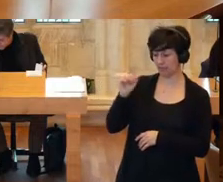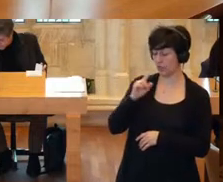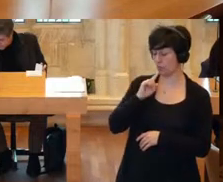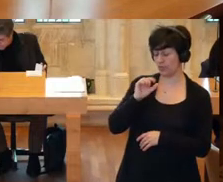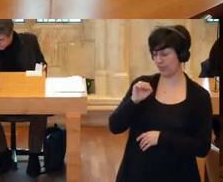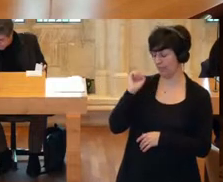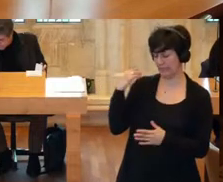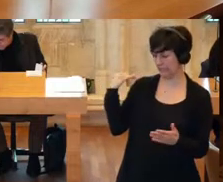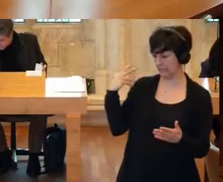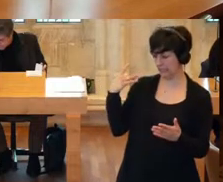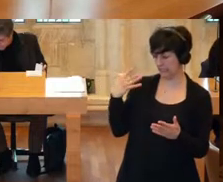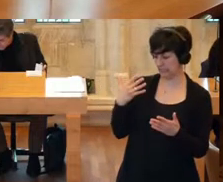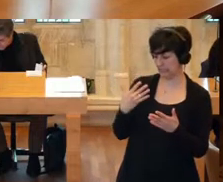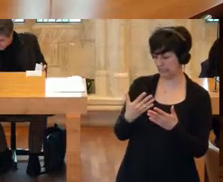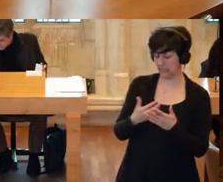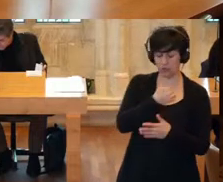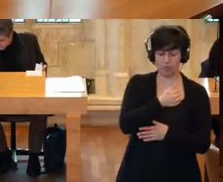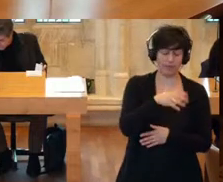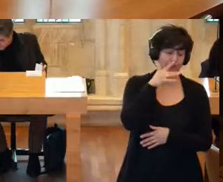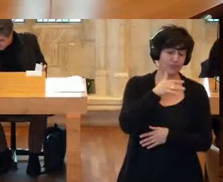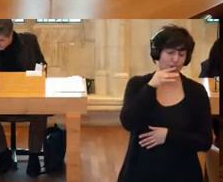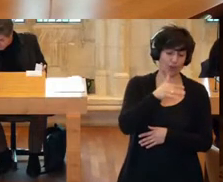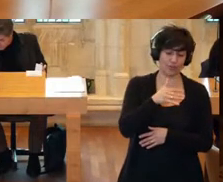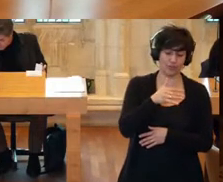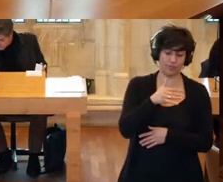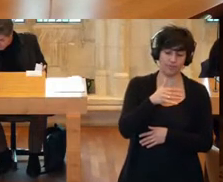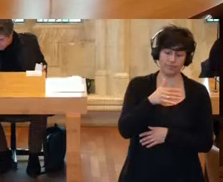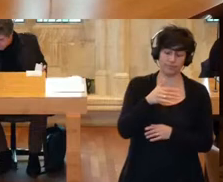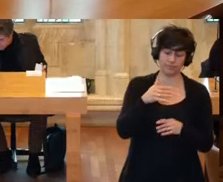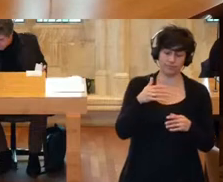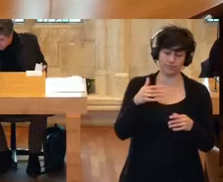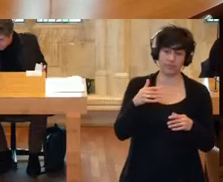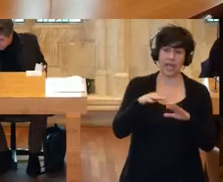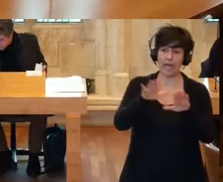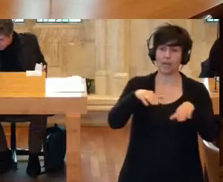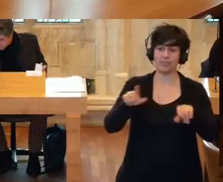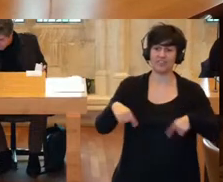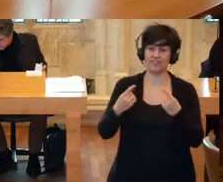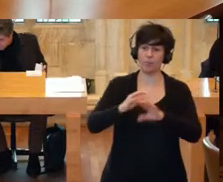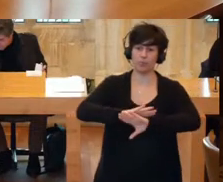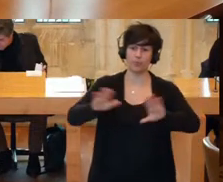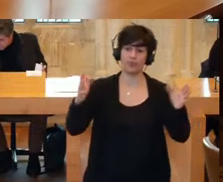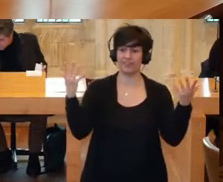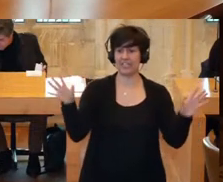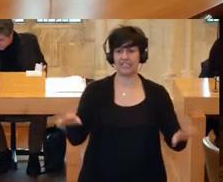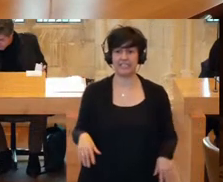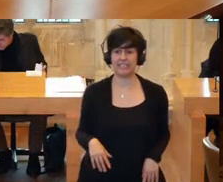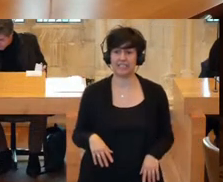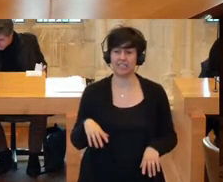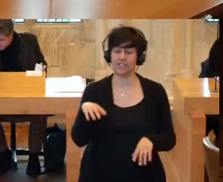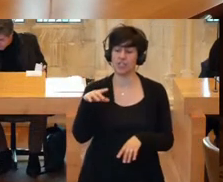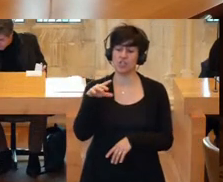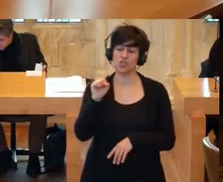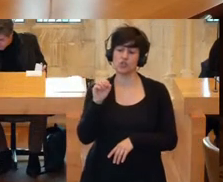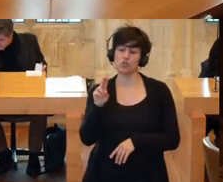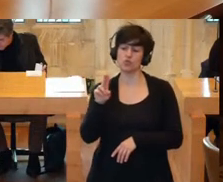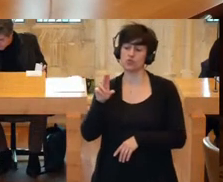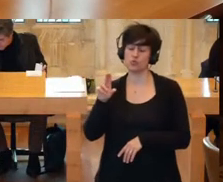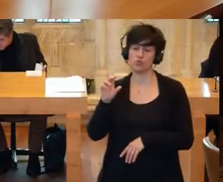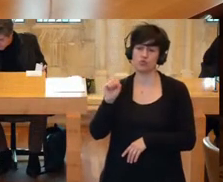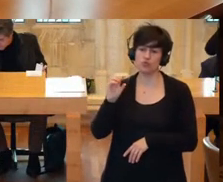Depuis samedi, comme il le chantait, nous n'irons plus à la piscine. Sous Hélène a définitivement posé son